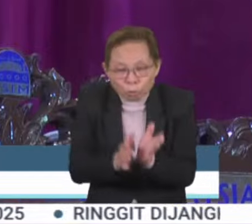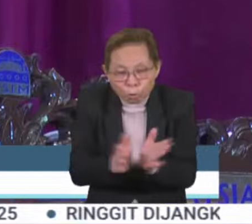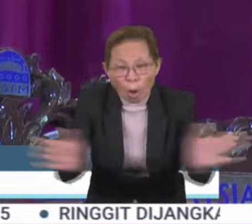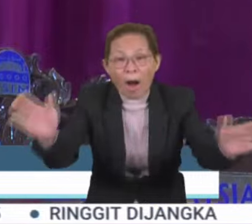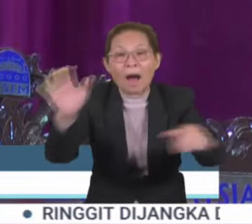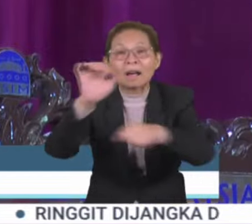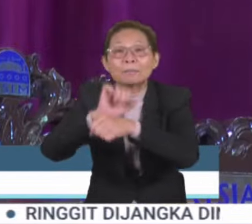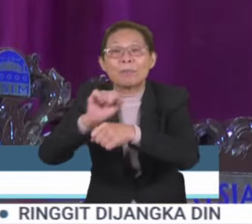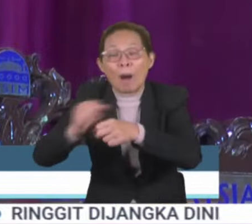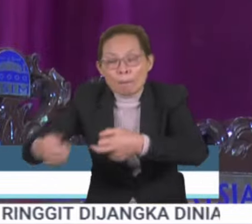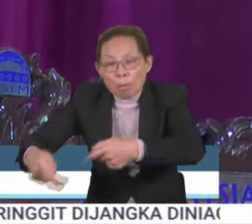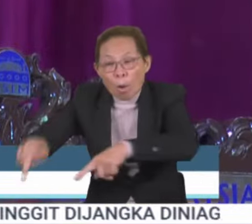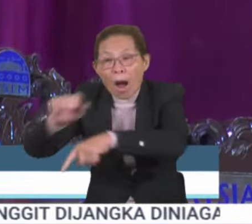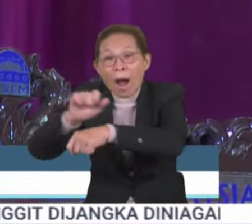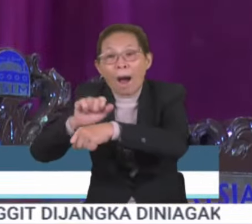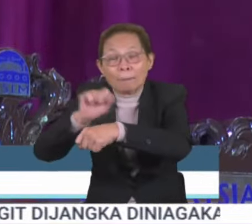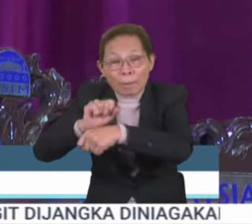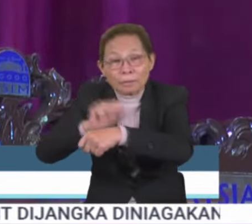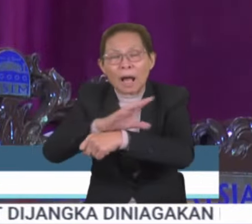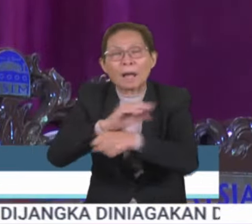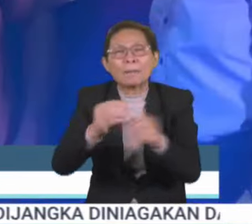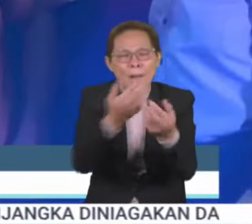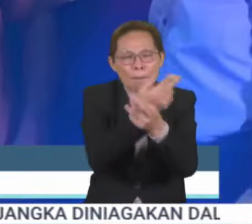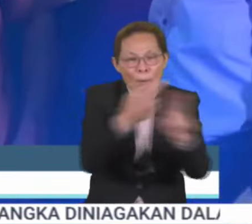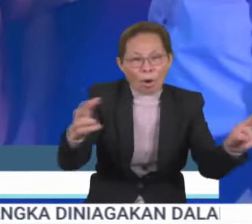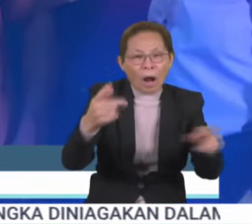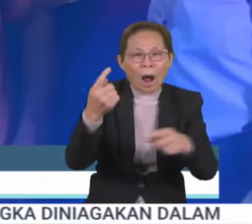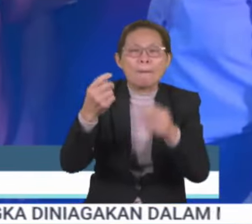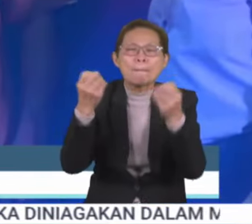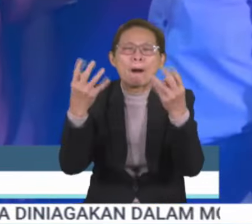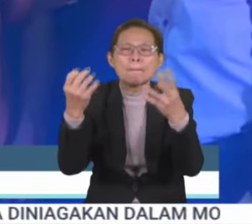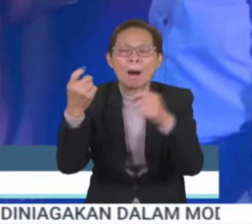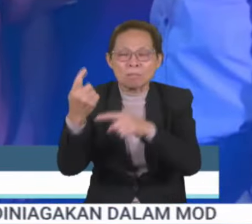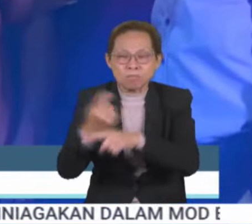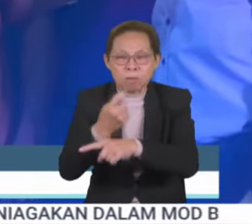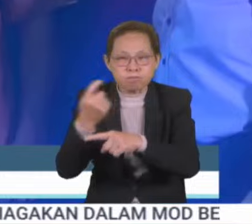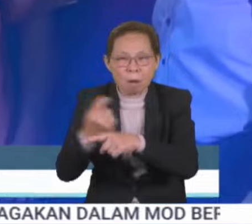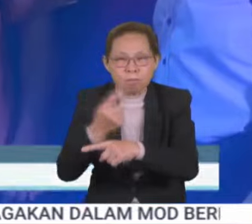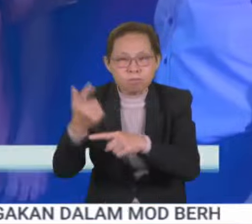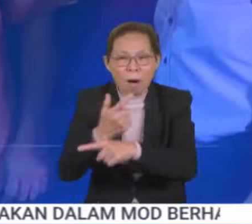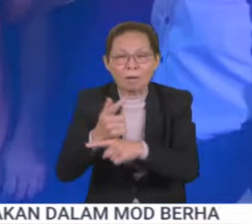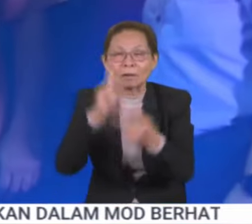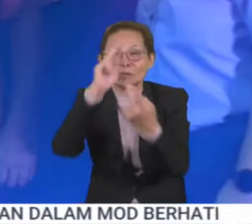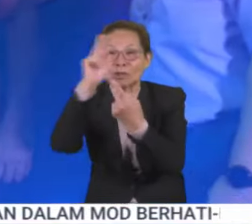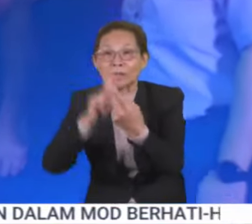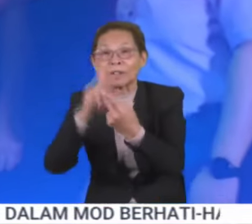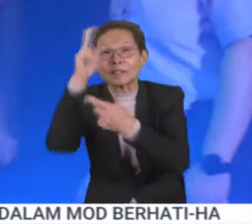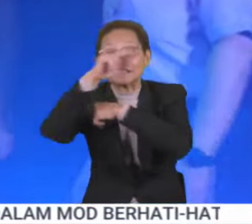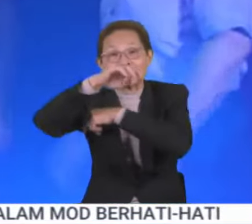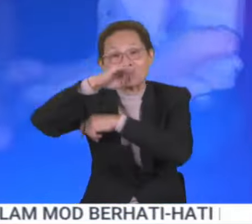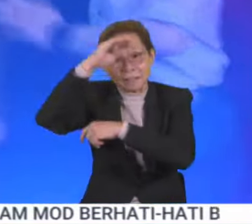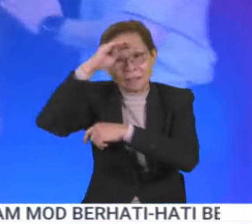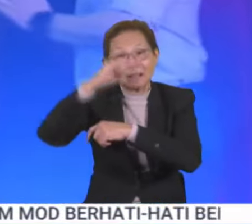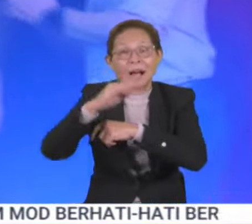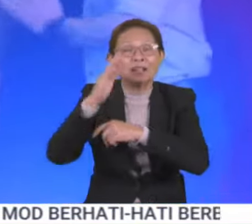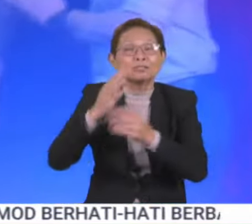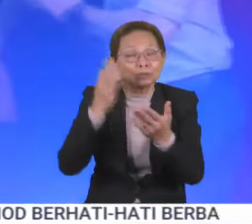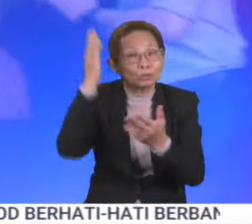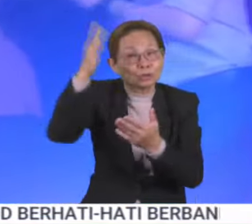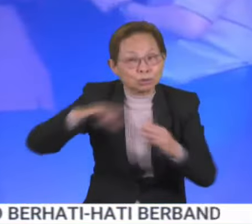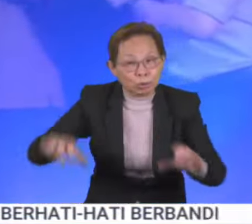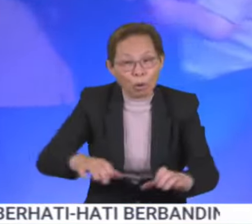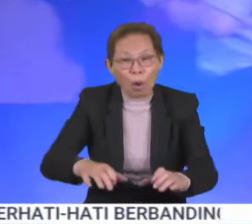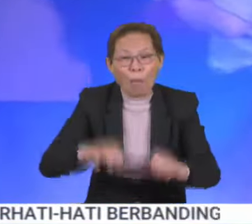pekerjaan dan menyediakan lebih banyak latihan yang relevan Selain itu kerajaan Negeri akan terus melaksana program